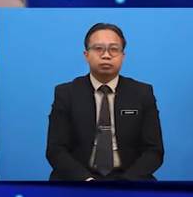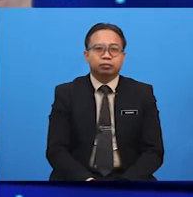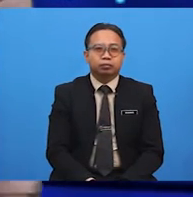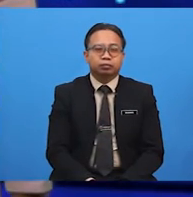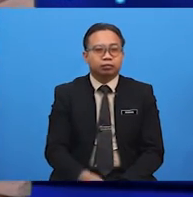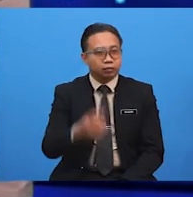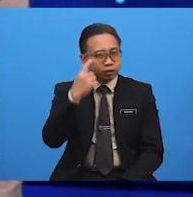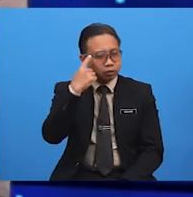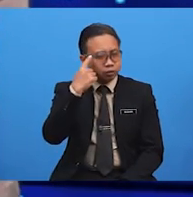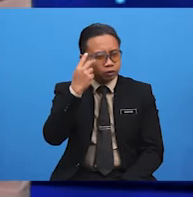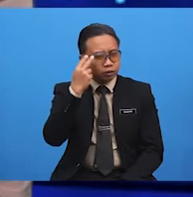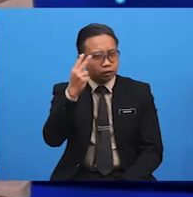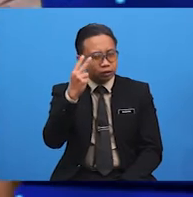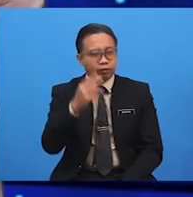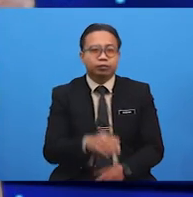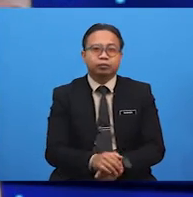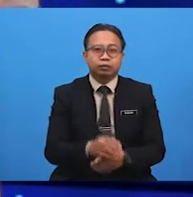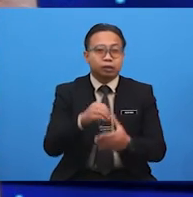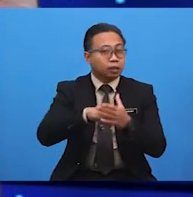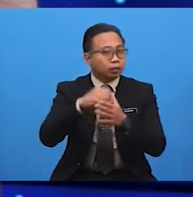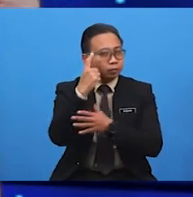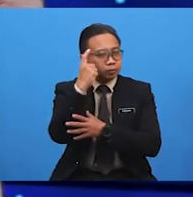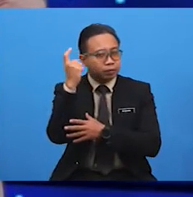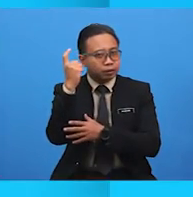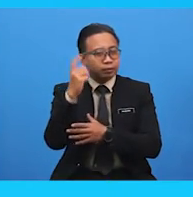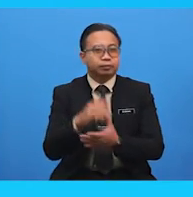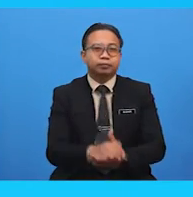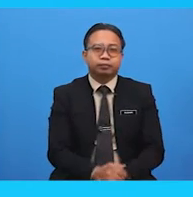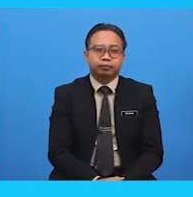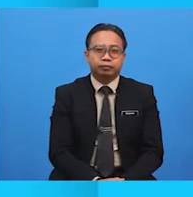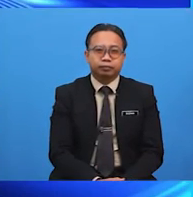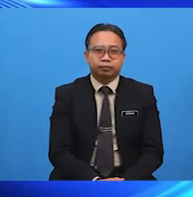ilusi dalam mimpimu.